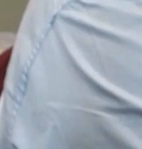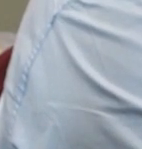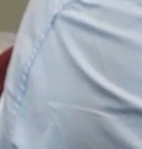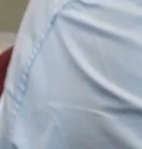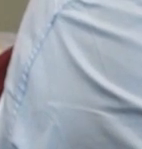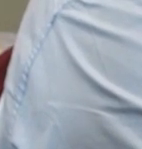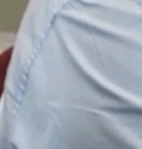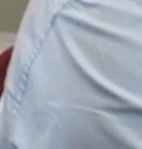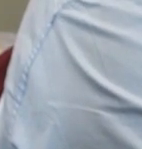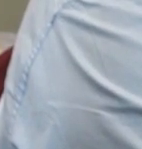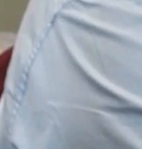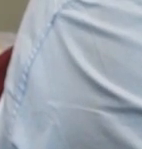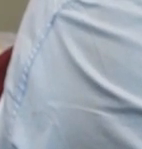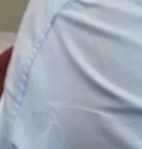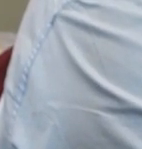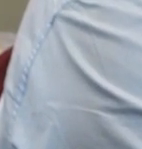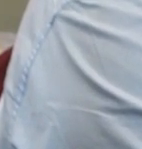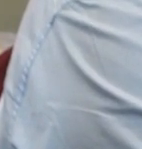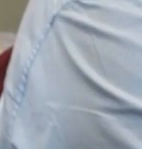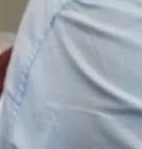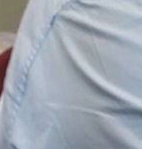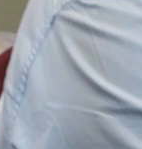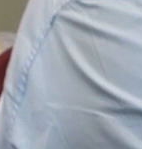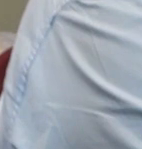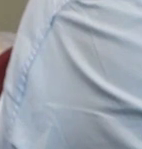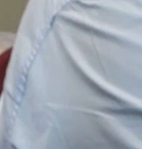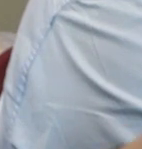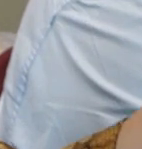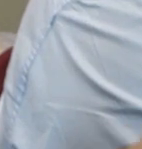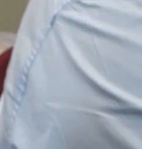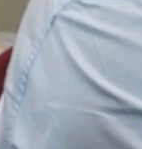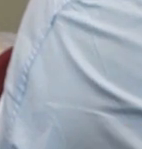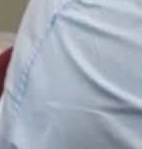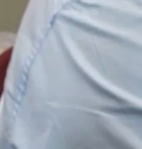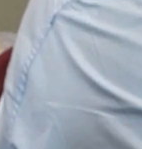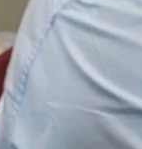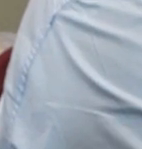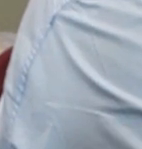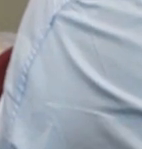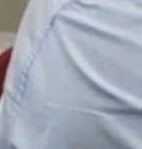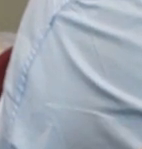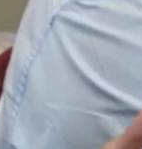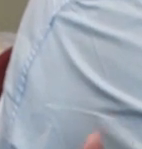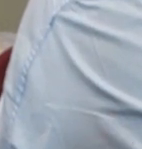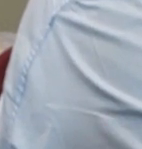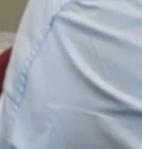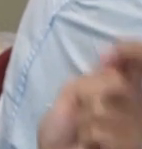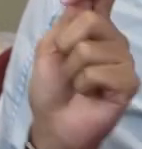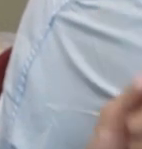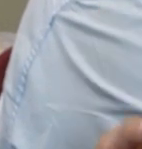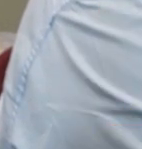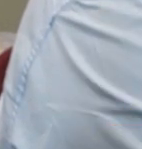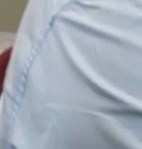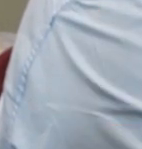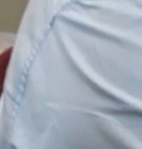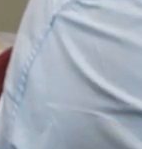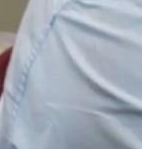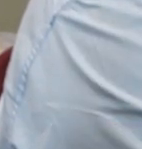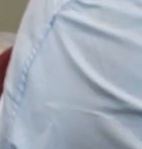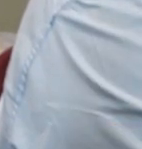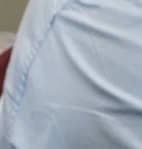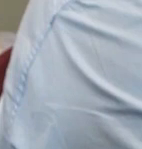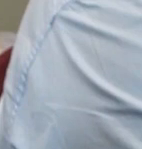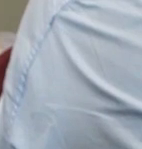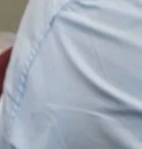tapi kami juga sampai di mana putusan tersebut itu apa namanya diputusnya sampai berapa ton sebagainya dan sampai putusan tersebut